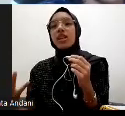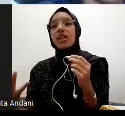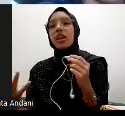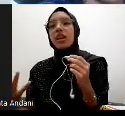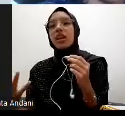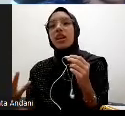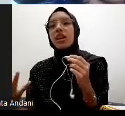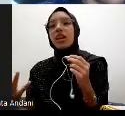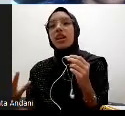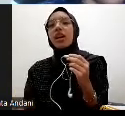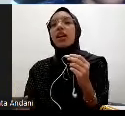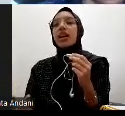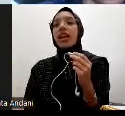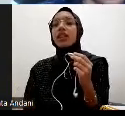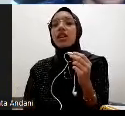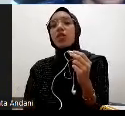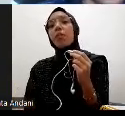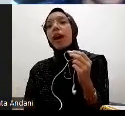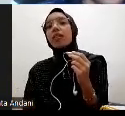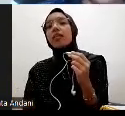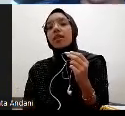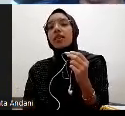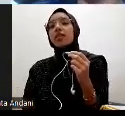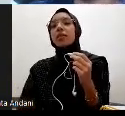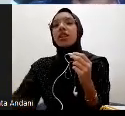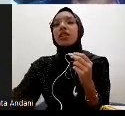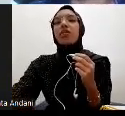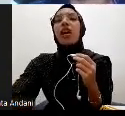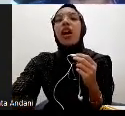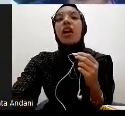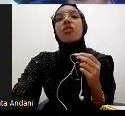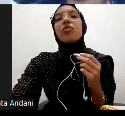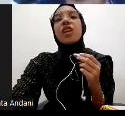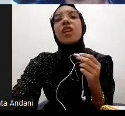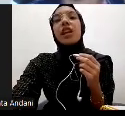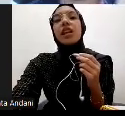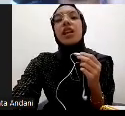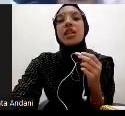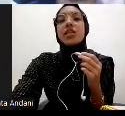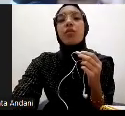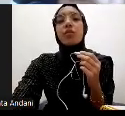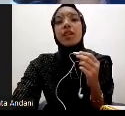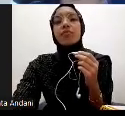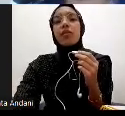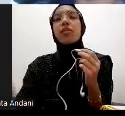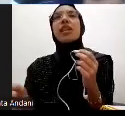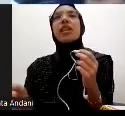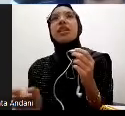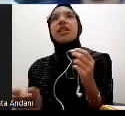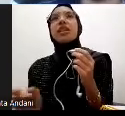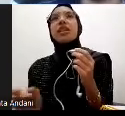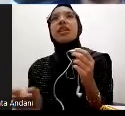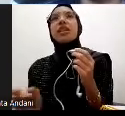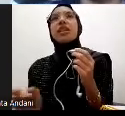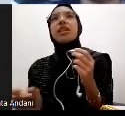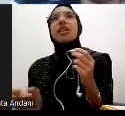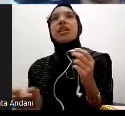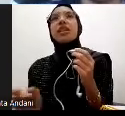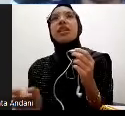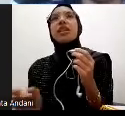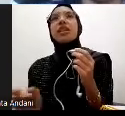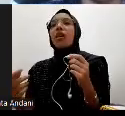sosialnya karena kesannya akan tidak sopan dan seperti itu. Lalu kemudian ada SMOMBI. SMOMBI ini singkatan